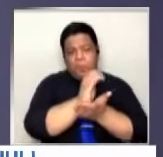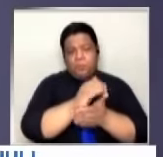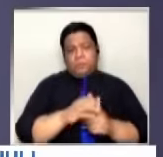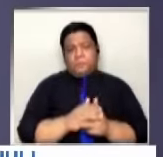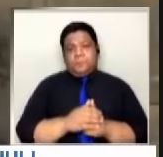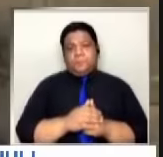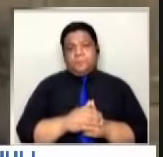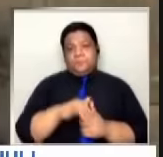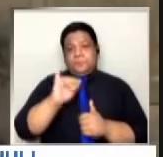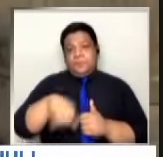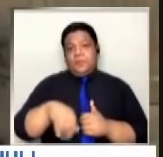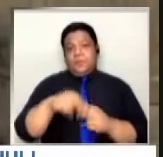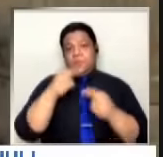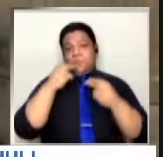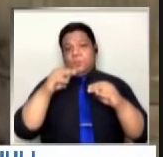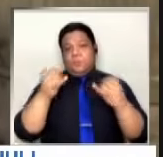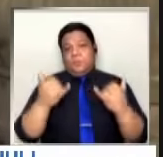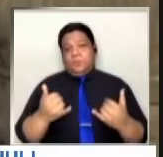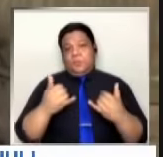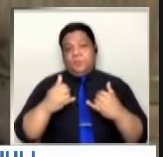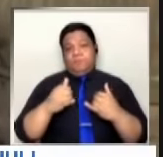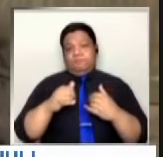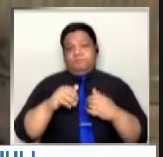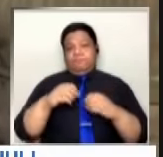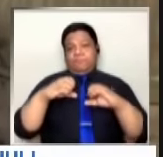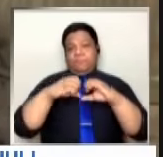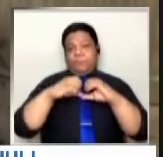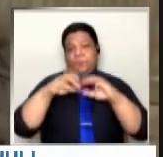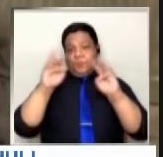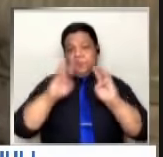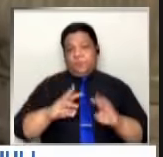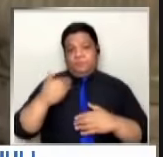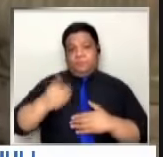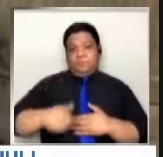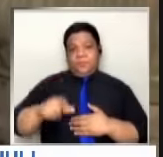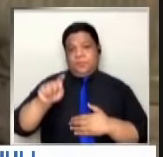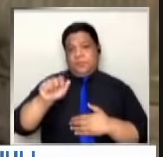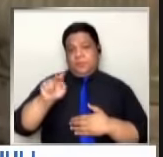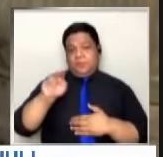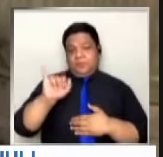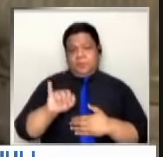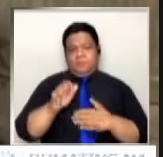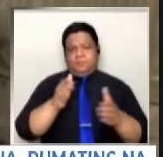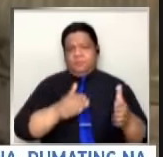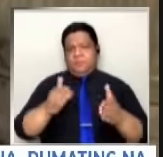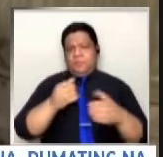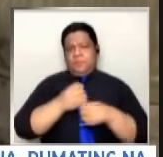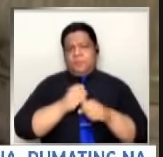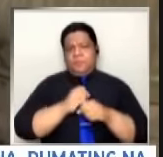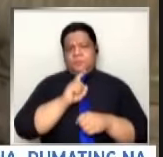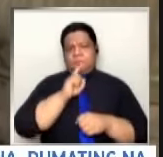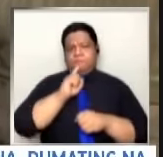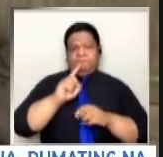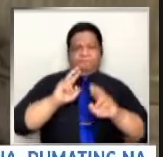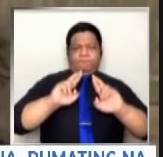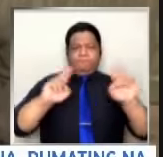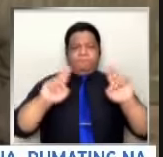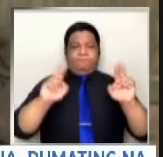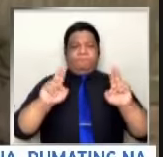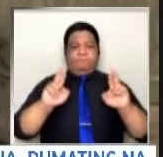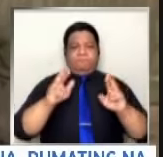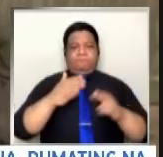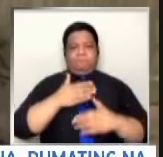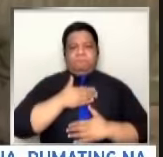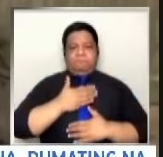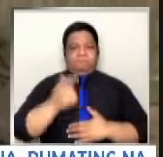ang latest mula sa GMA Weather. Ako po si Nathaniel Cruz. Magplano para sigurado. I am ready. Serbisyong totoo ng GMA